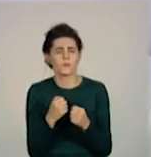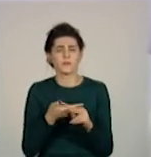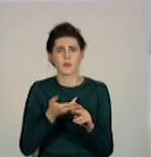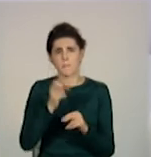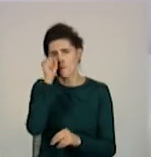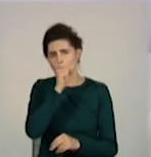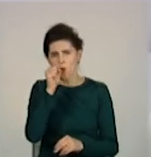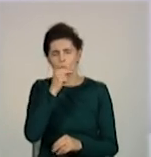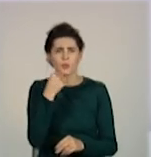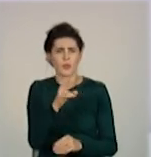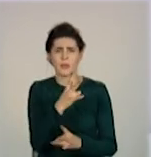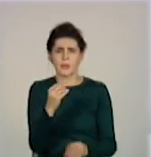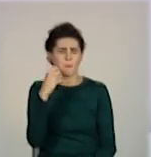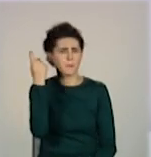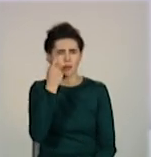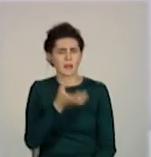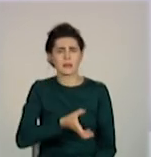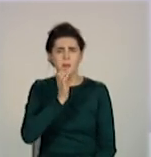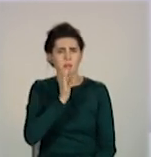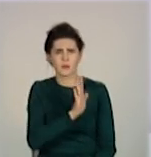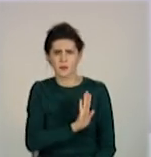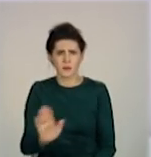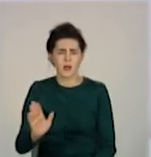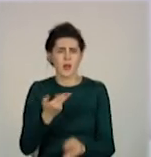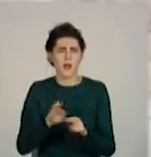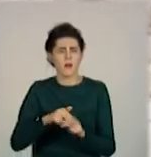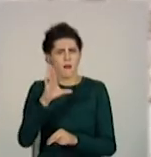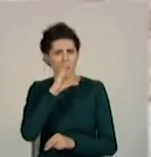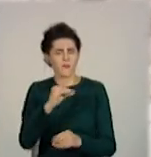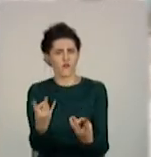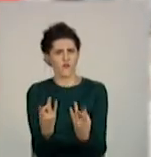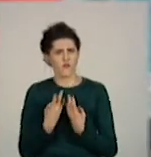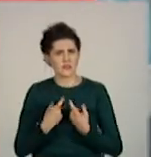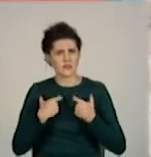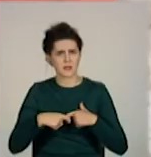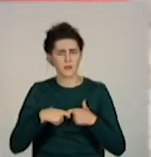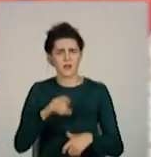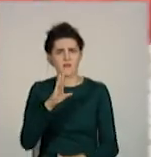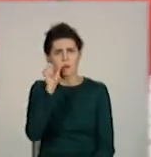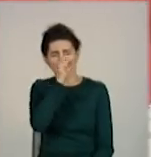погоду ніякого алкоголю попереджають лікарі. Це лише нашкодить організму.